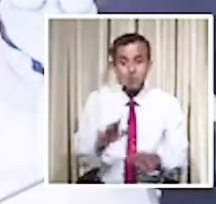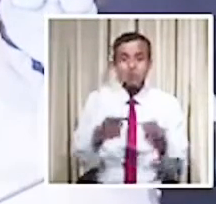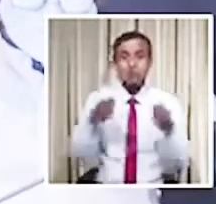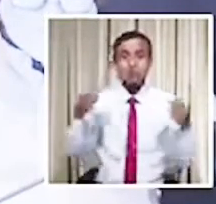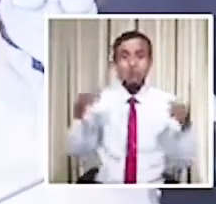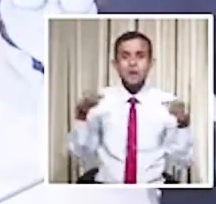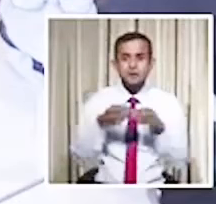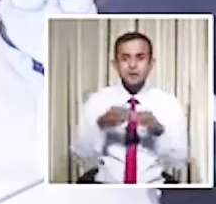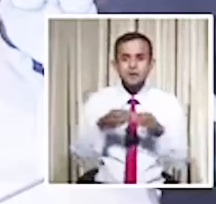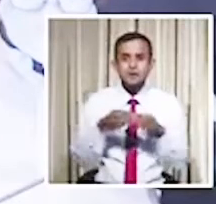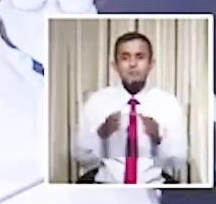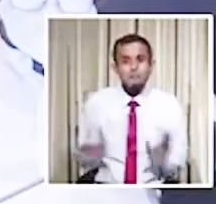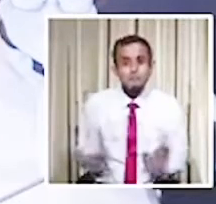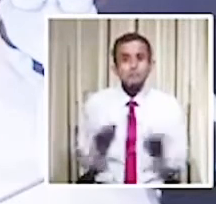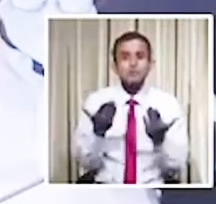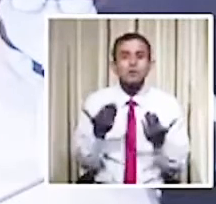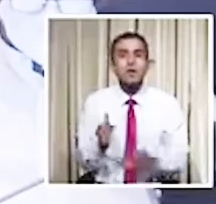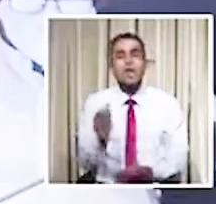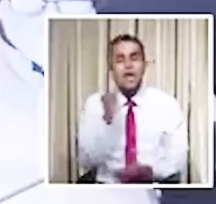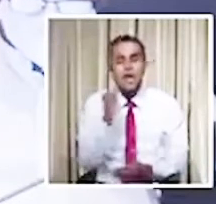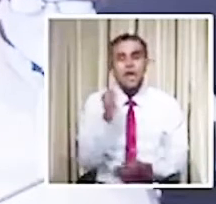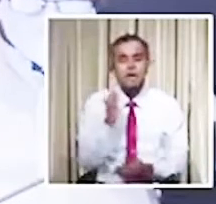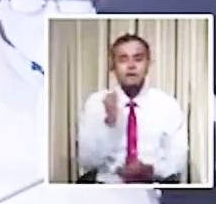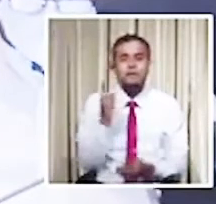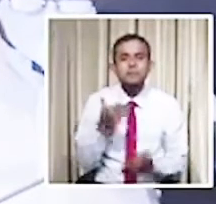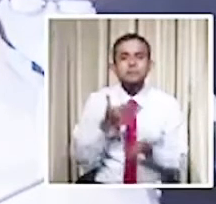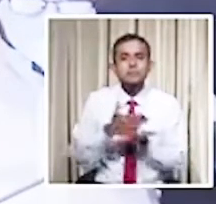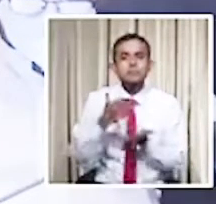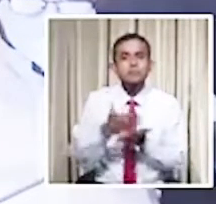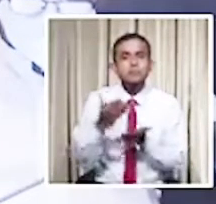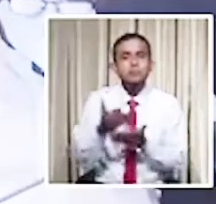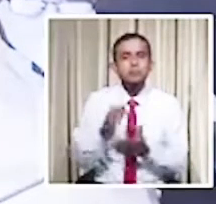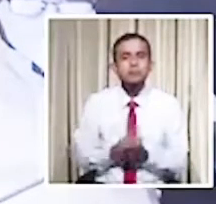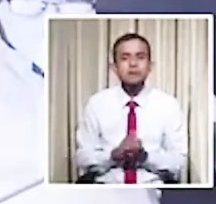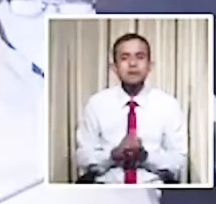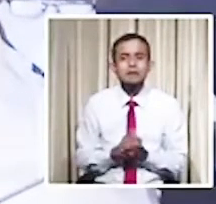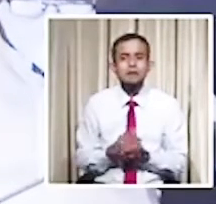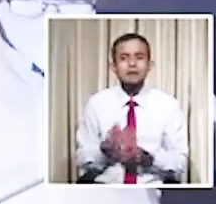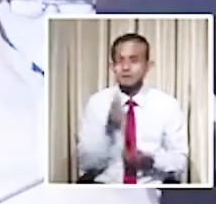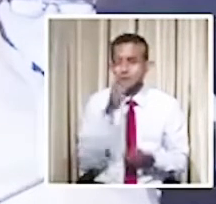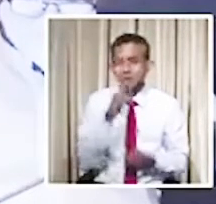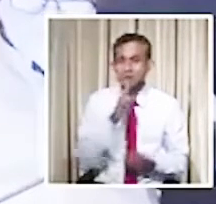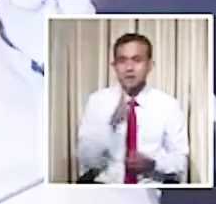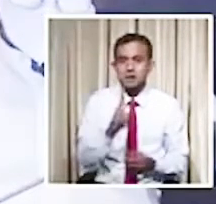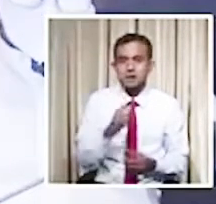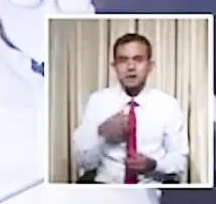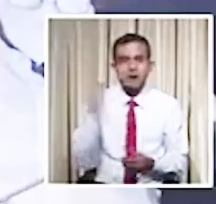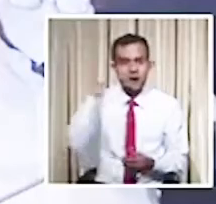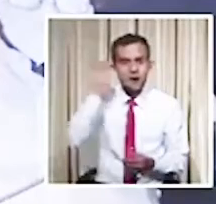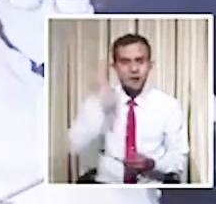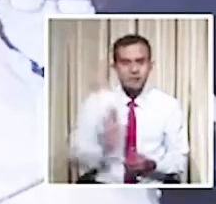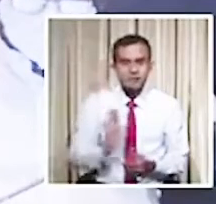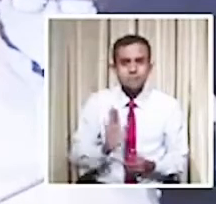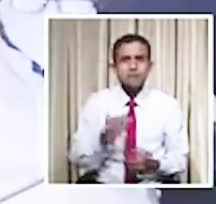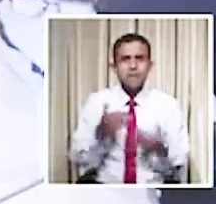செயல்களில் இறங்கும் போது மட்டும் ஏன் தடைகளை ஏற்படுத்துகின்றார்கள்? அமைச்சர் ஒருவர் அவரது அலுவலகத்துக்கு செல்ல உயர் போலீஸ் அதிகாரி ஒருவரிடம் எதிர்க்கட்சியின்